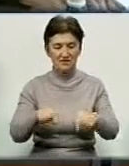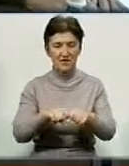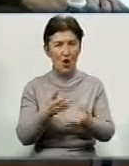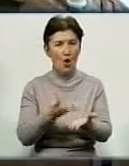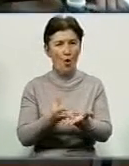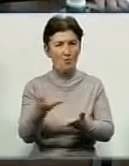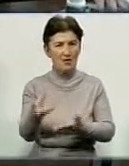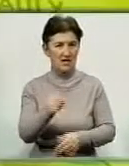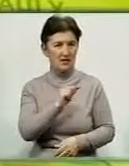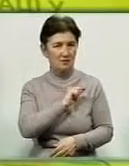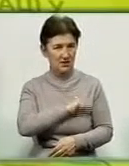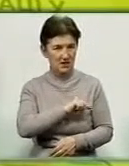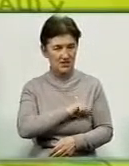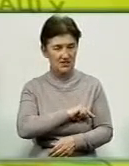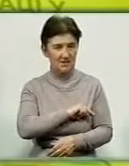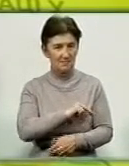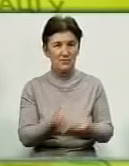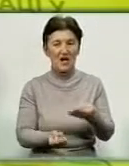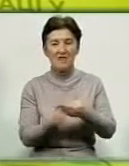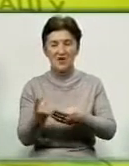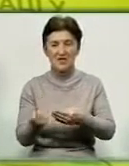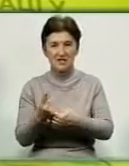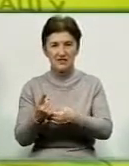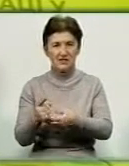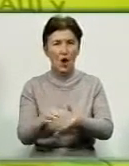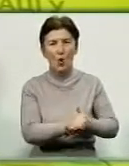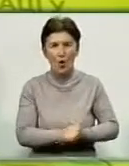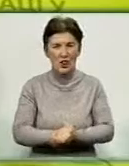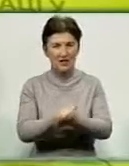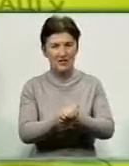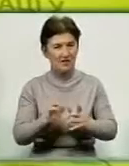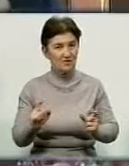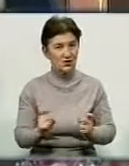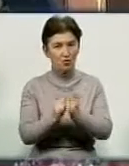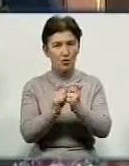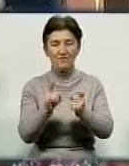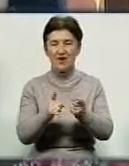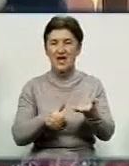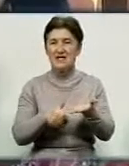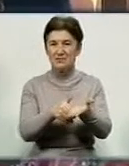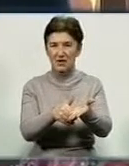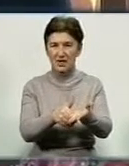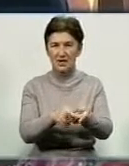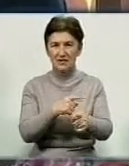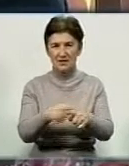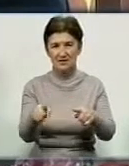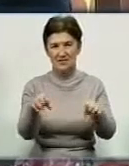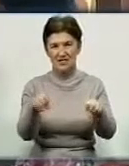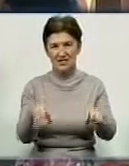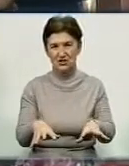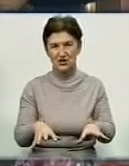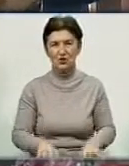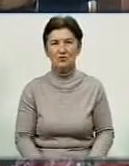охорони праці, запобігати виникненню колективних трудових спорів та сприяти своєчасному їх вирішенню.